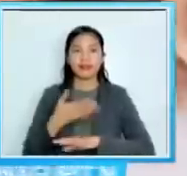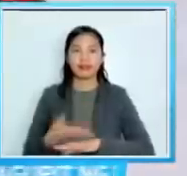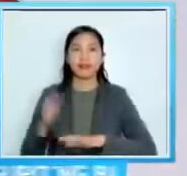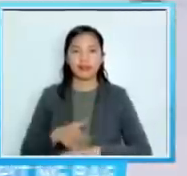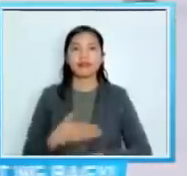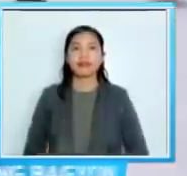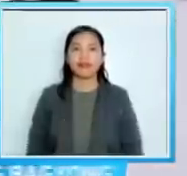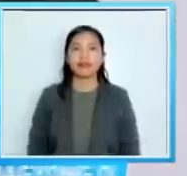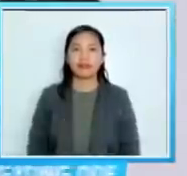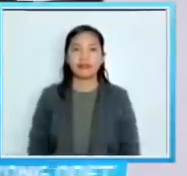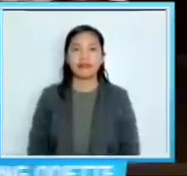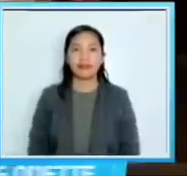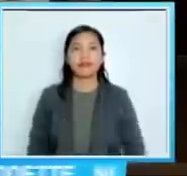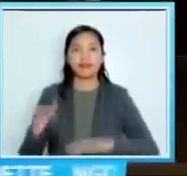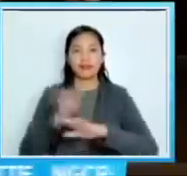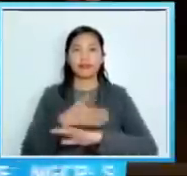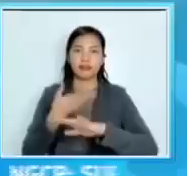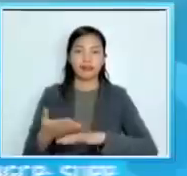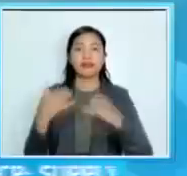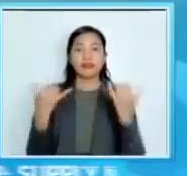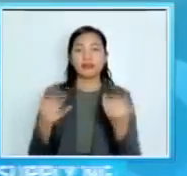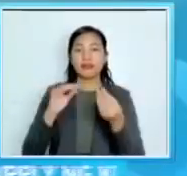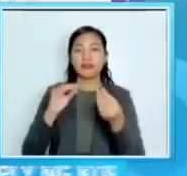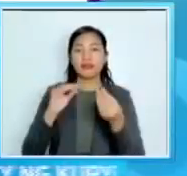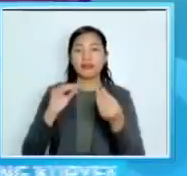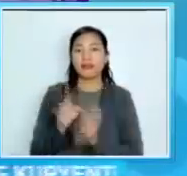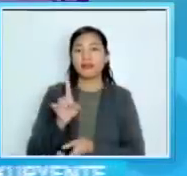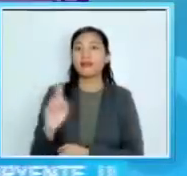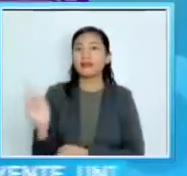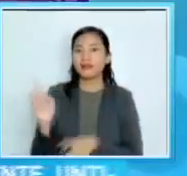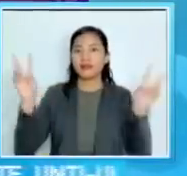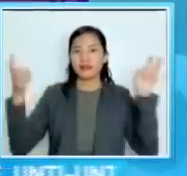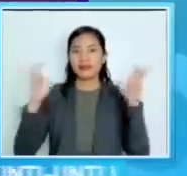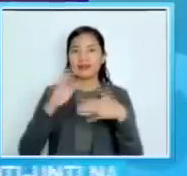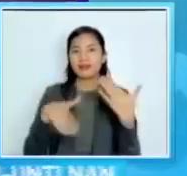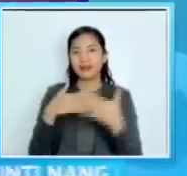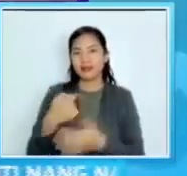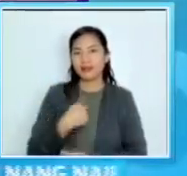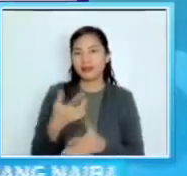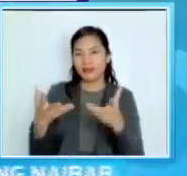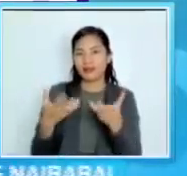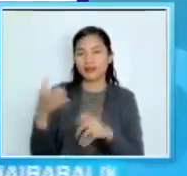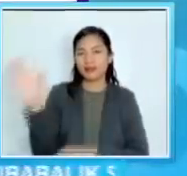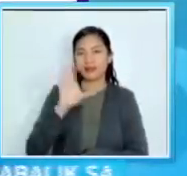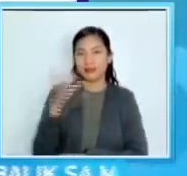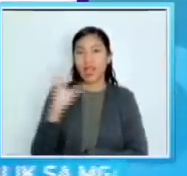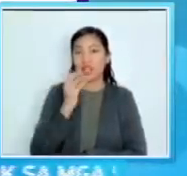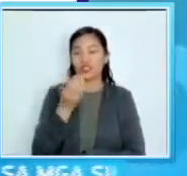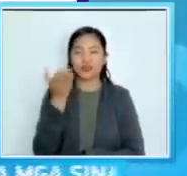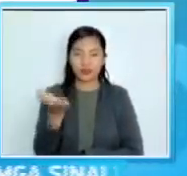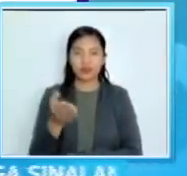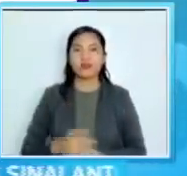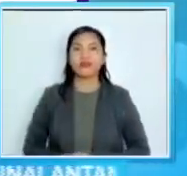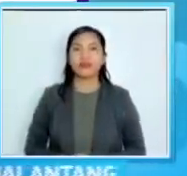Balik number 1 ang All I Want for Christmas Is You ni Mariah Carey sa Billboard Hot 100 at 2 Global Charts. Ayon